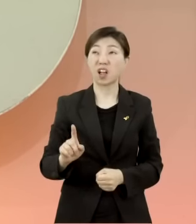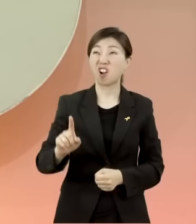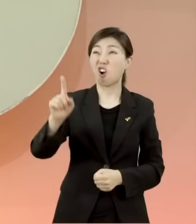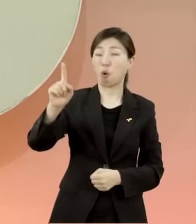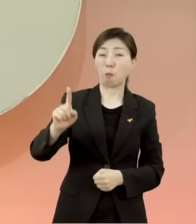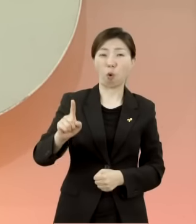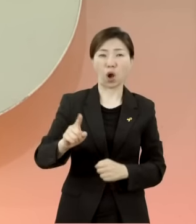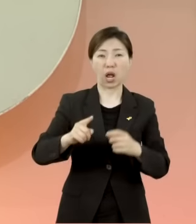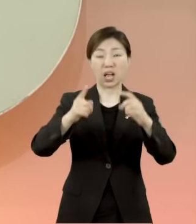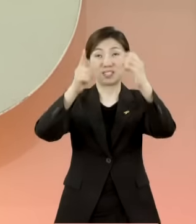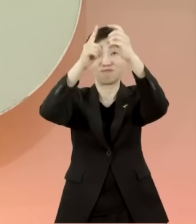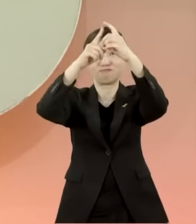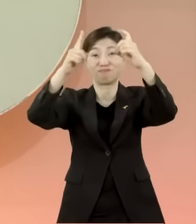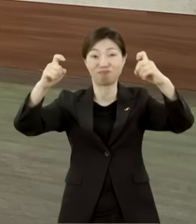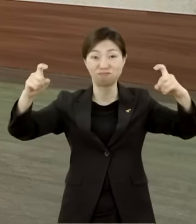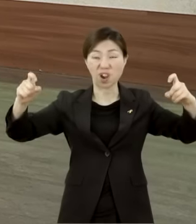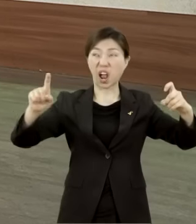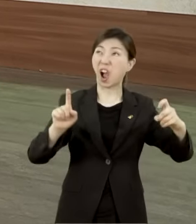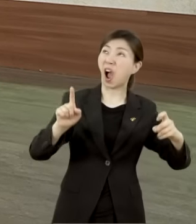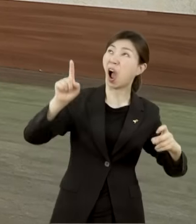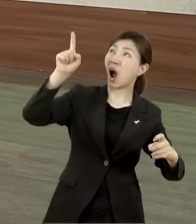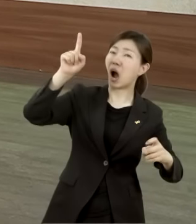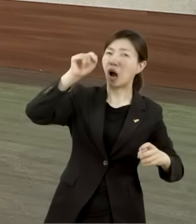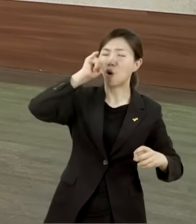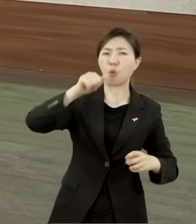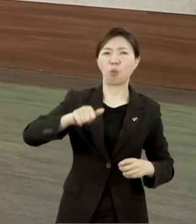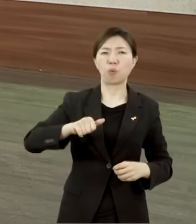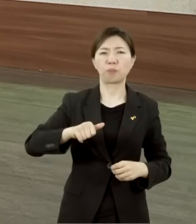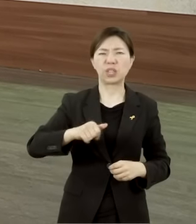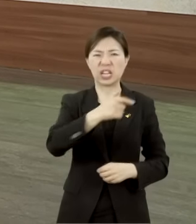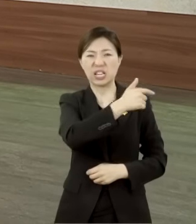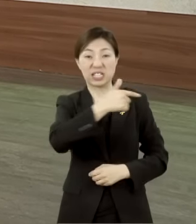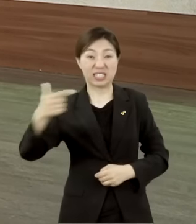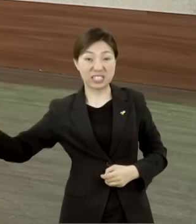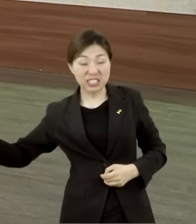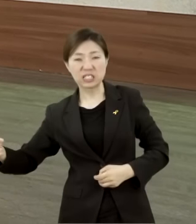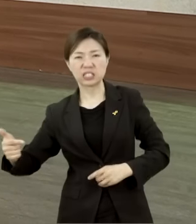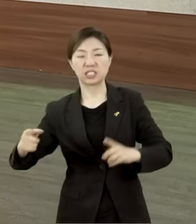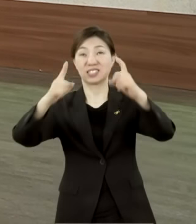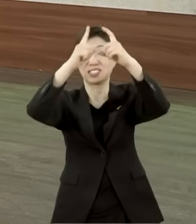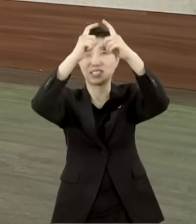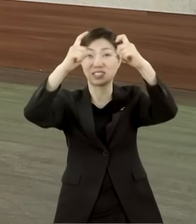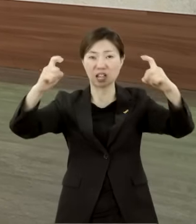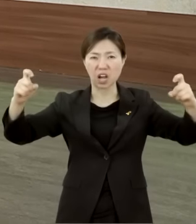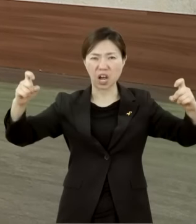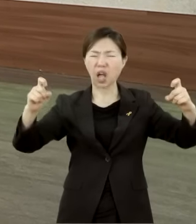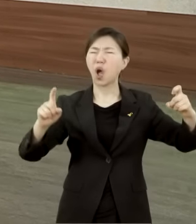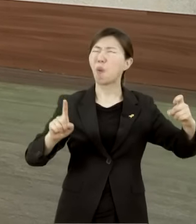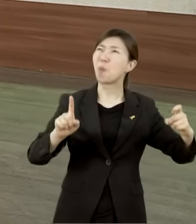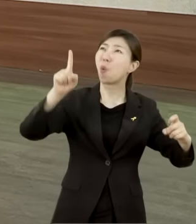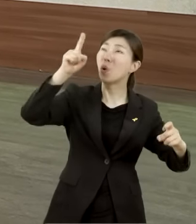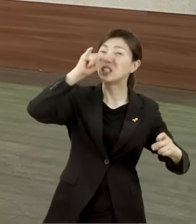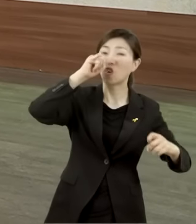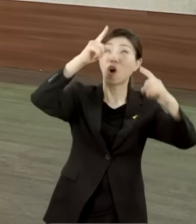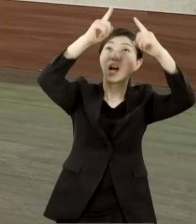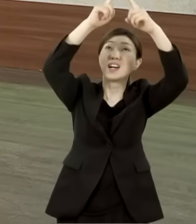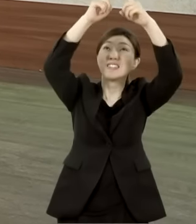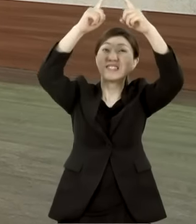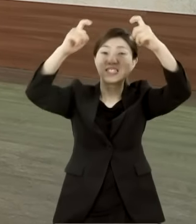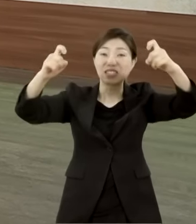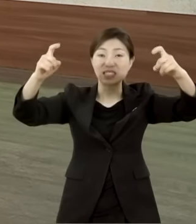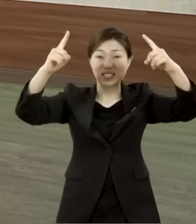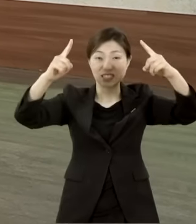작업하는 중이었는데 또 법당이 엄청 높대요 법당이 굉장히 높아서 좀 큰 사찰은 법당이